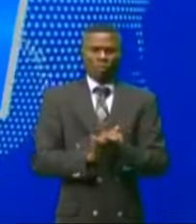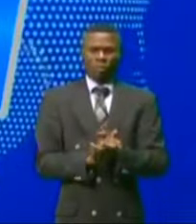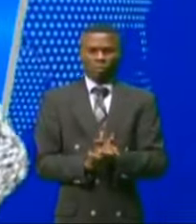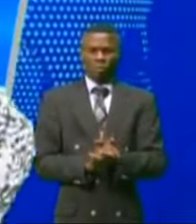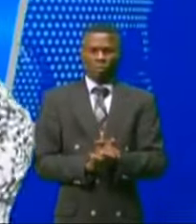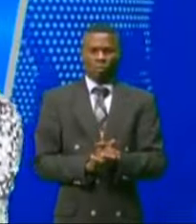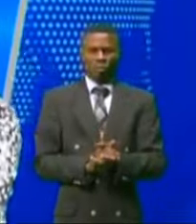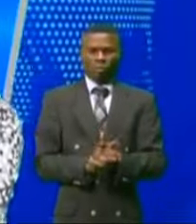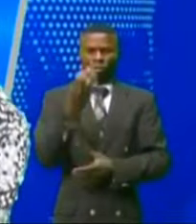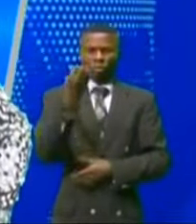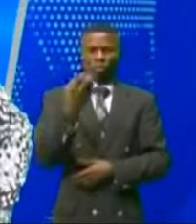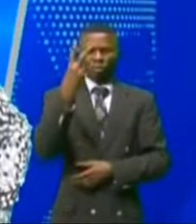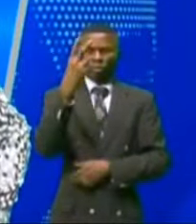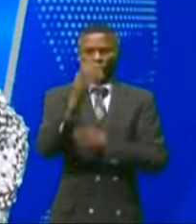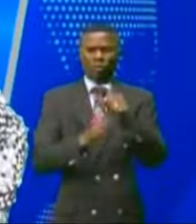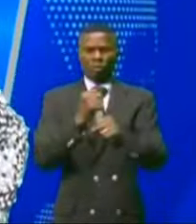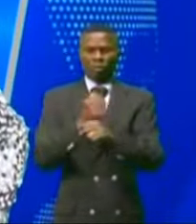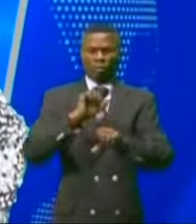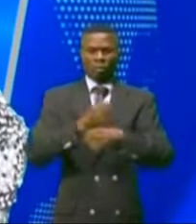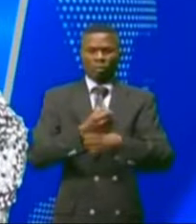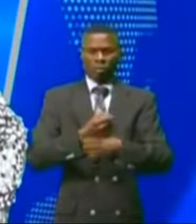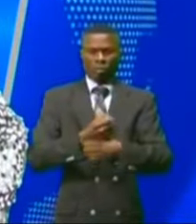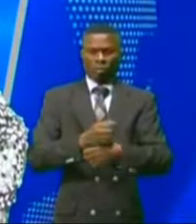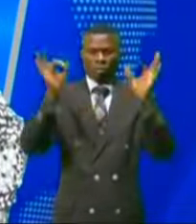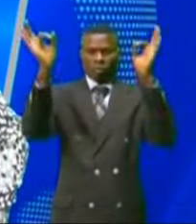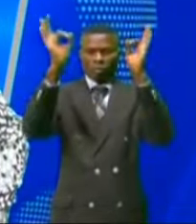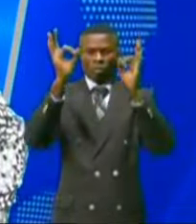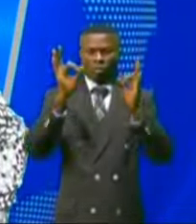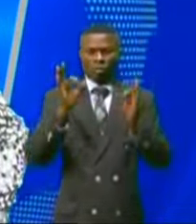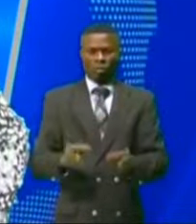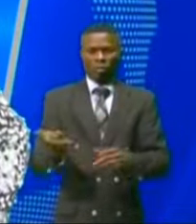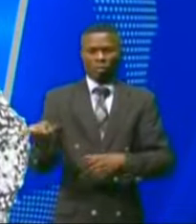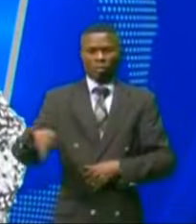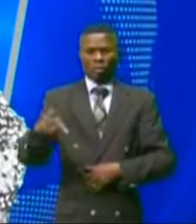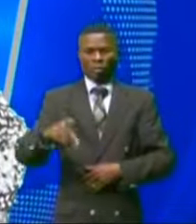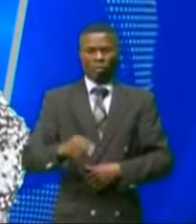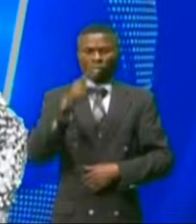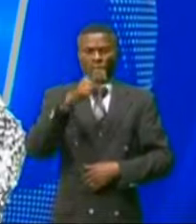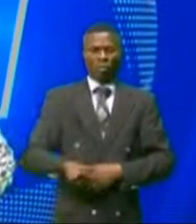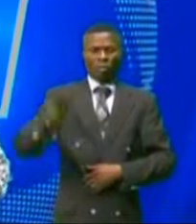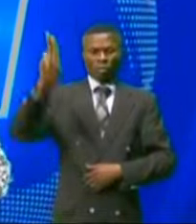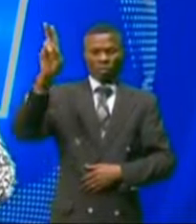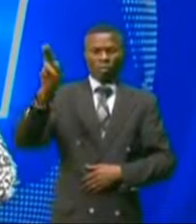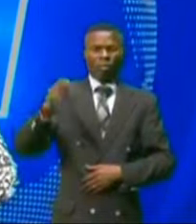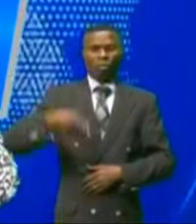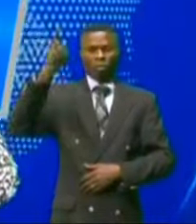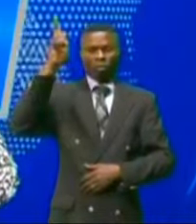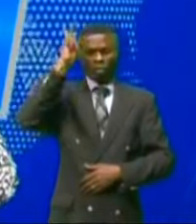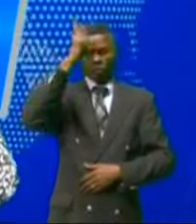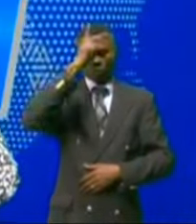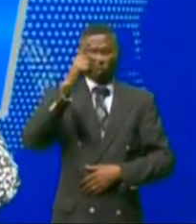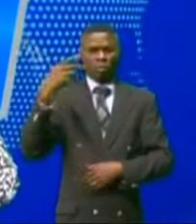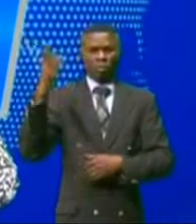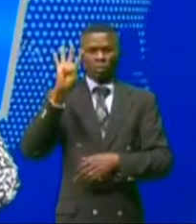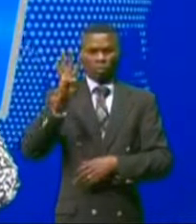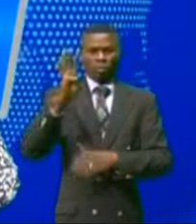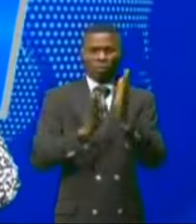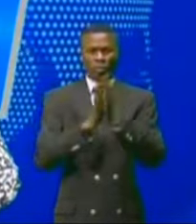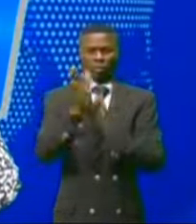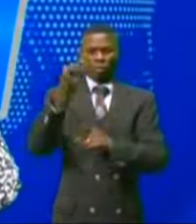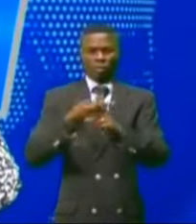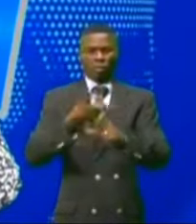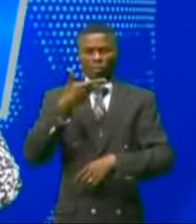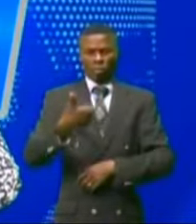Le 42e anniversaire de la création de la Fédération provinciale de l'UDPS au Katanga a vécu ce jeudi 15